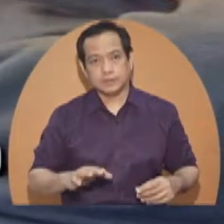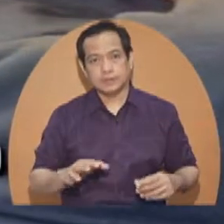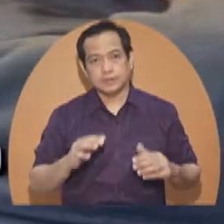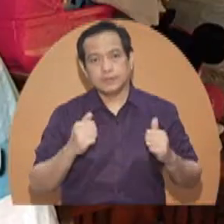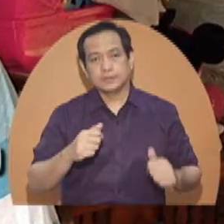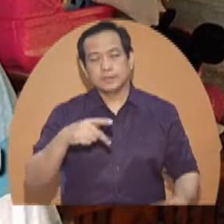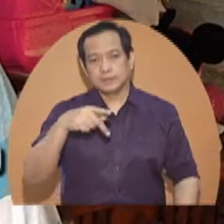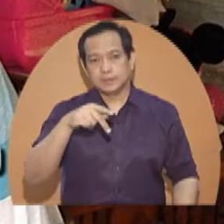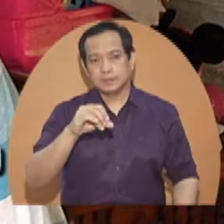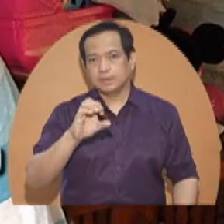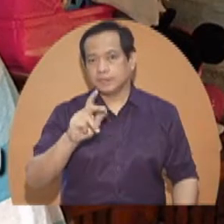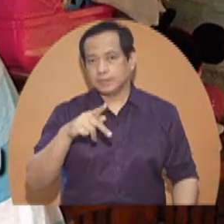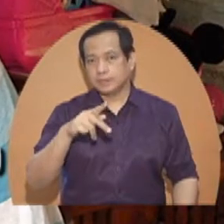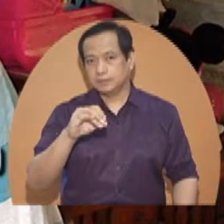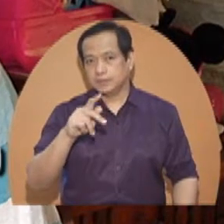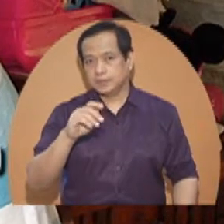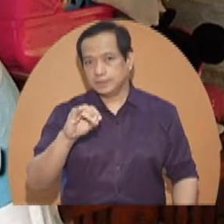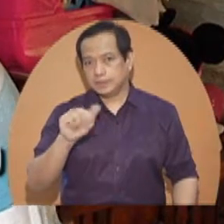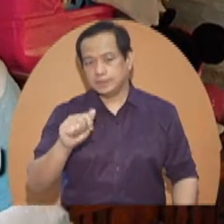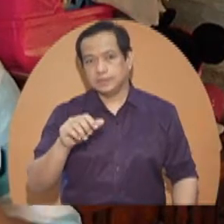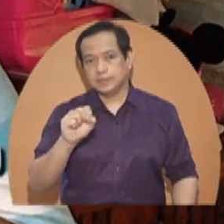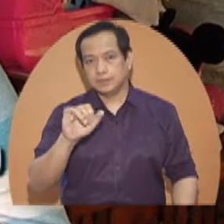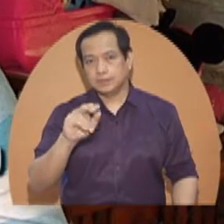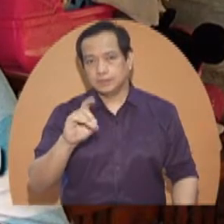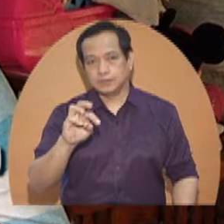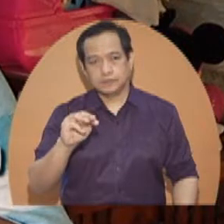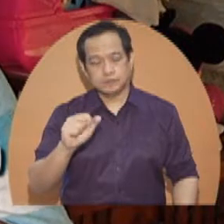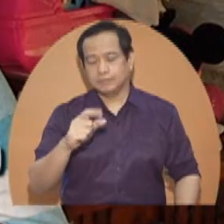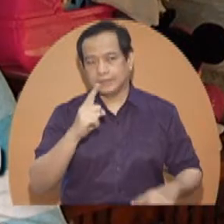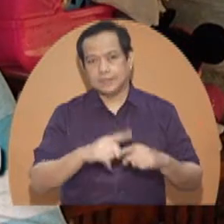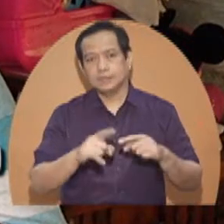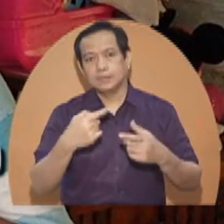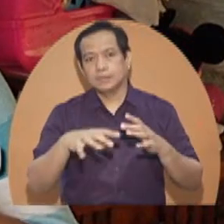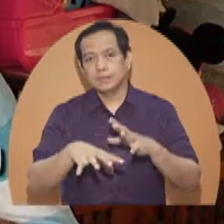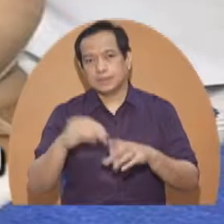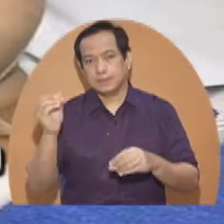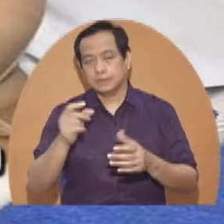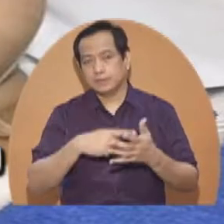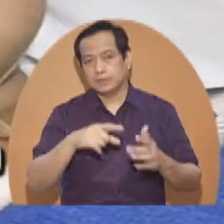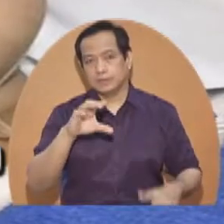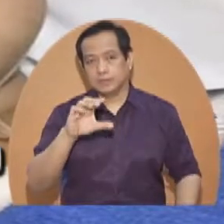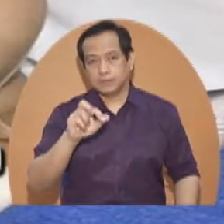is meron siyang Pickwickian syndrome, which is yung carbon dioxide is hindi niya mailabas. So, nangyari,